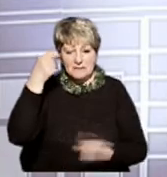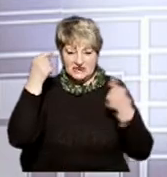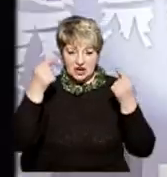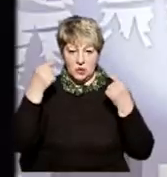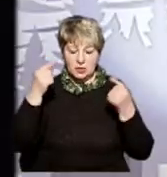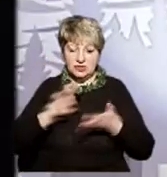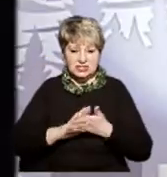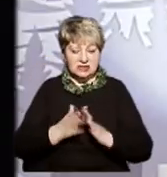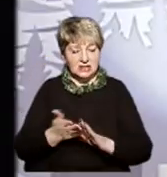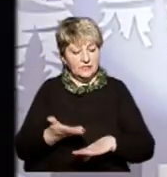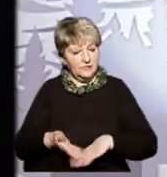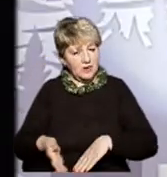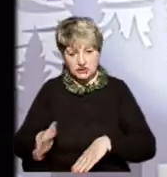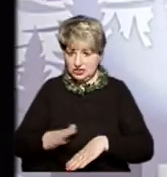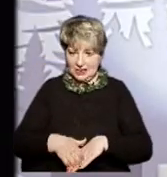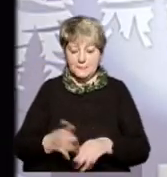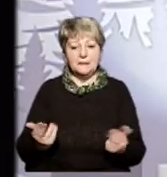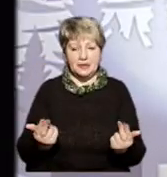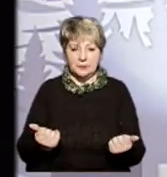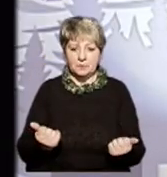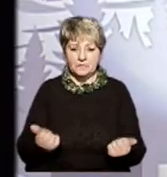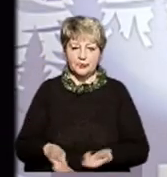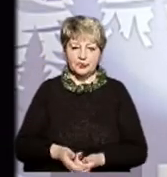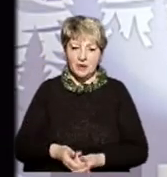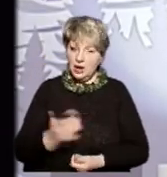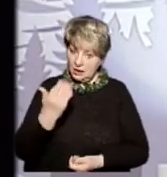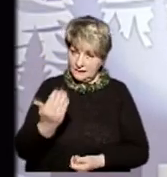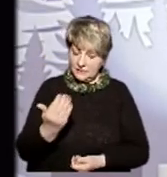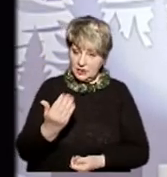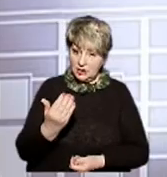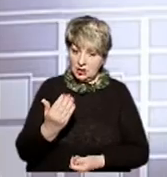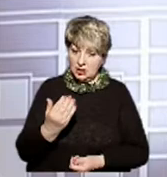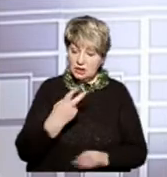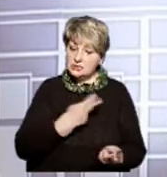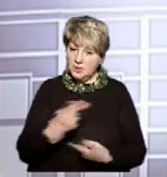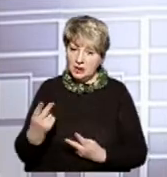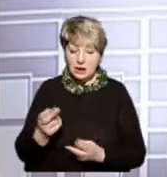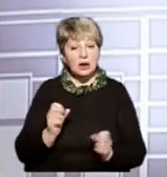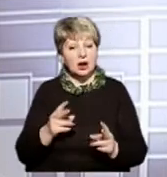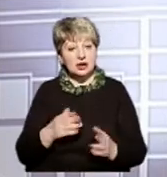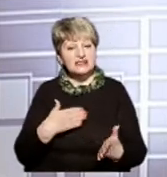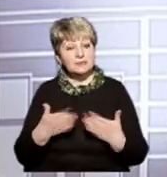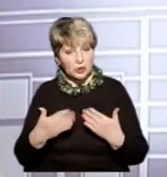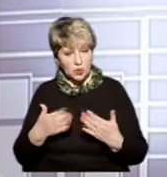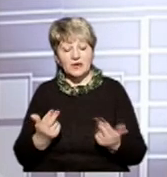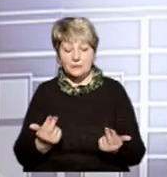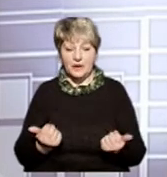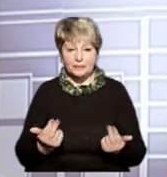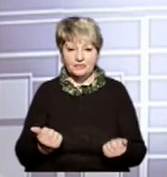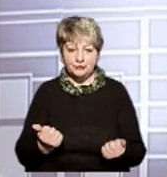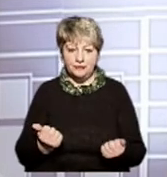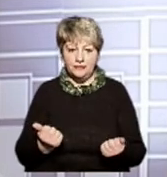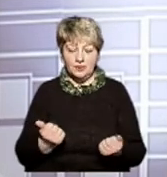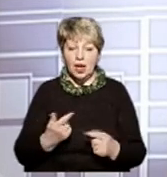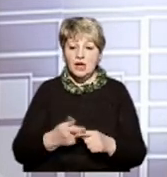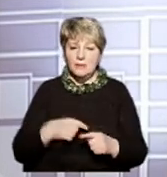психологічний. Це ви бачите це в спілкуванні з ними? Ми бачимо це в спілкуванні. Ми бачимо